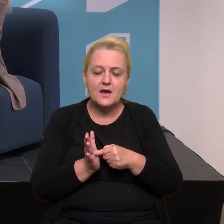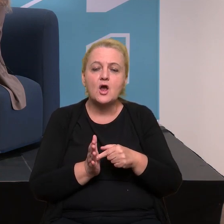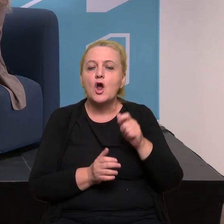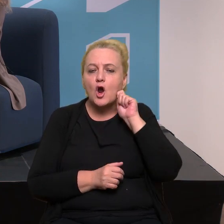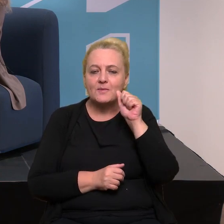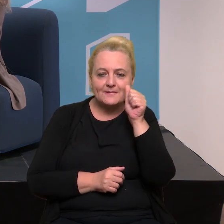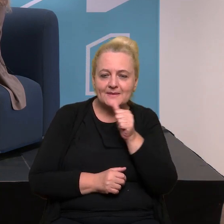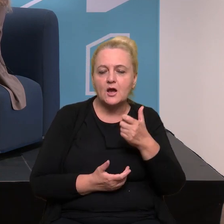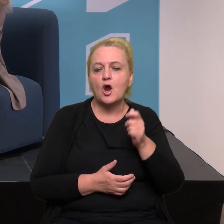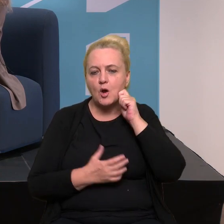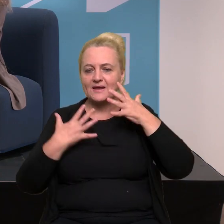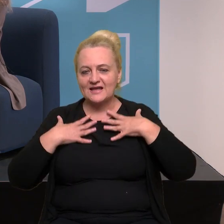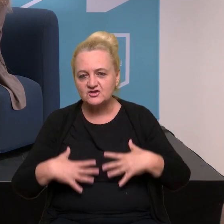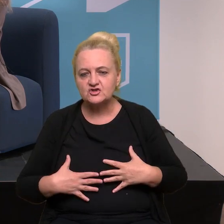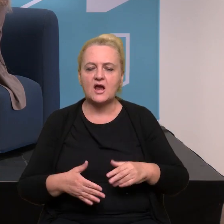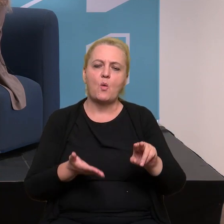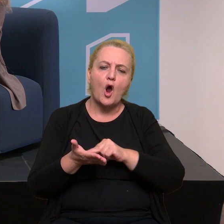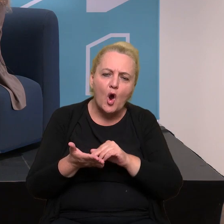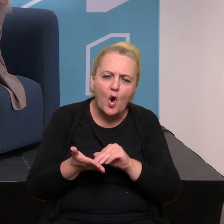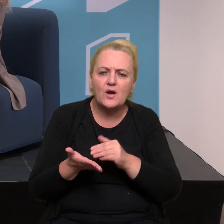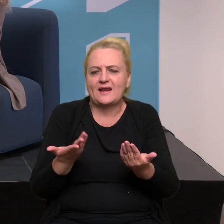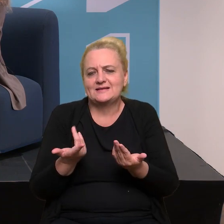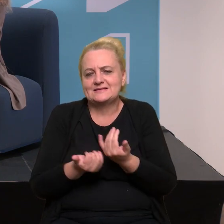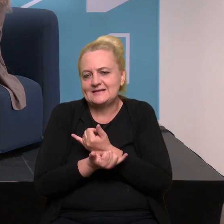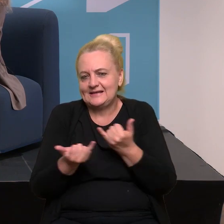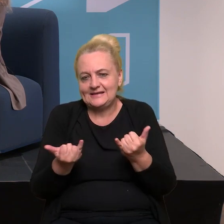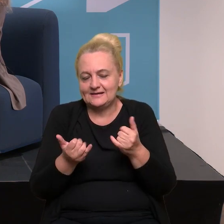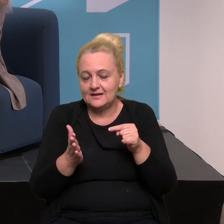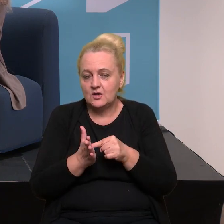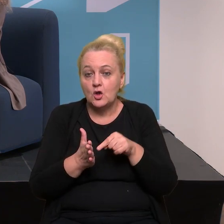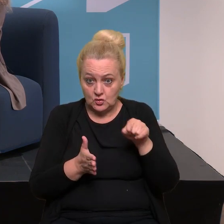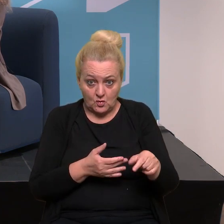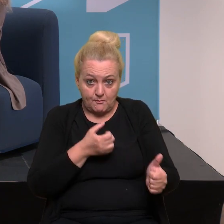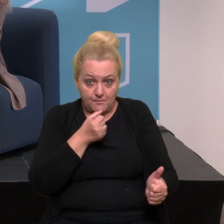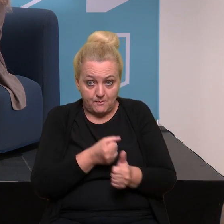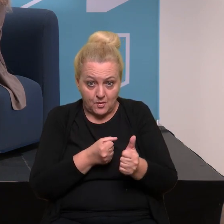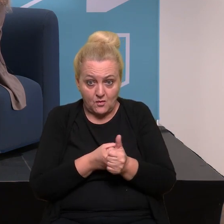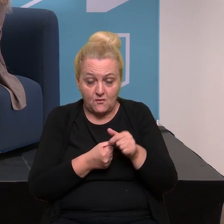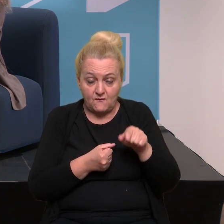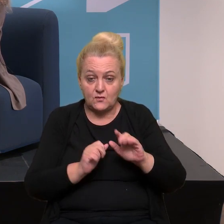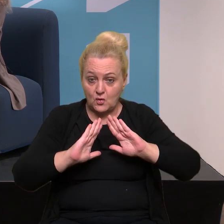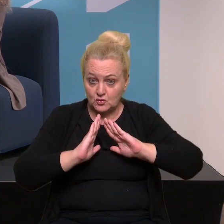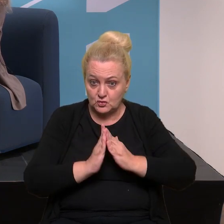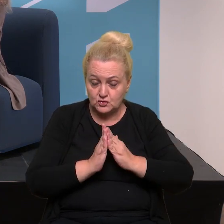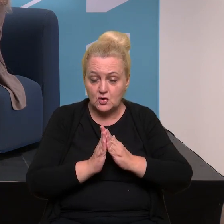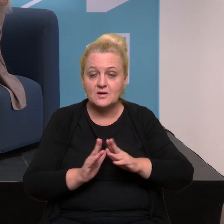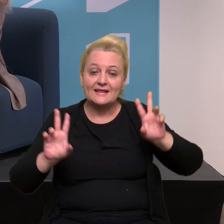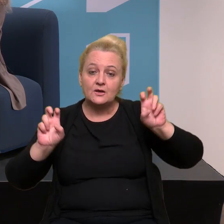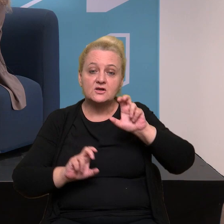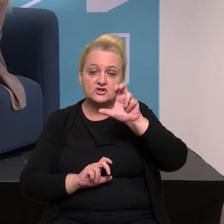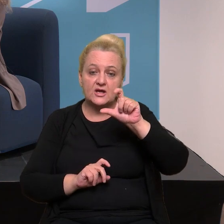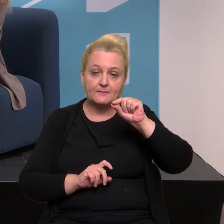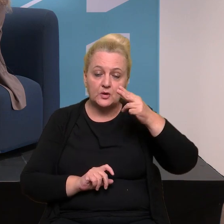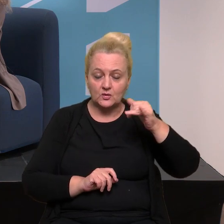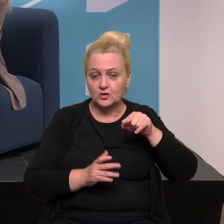pisanie o kobiecym ciele, o menstruacji, czy to sprawia, że książka na przykład Czempionki jest według